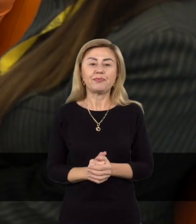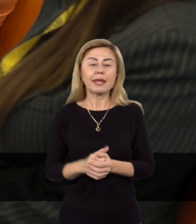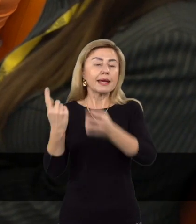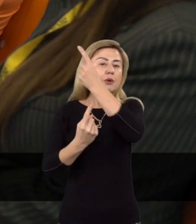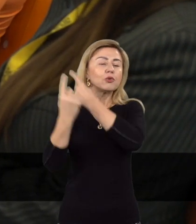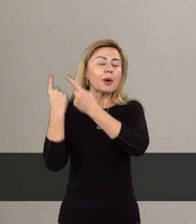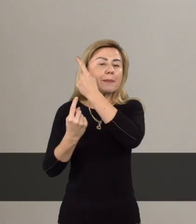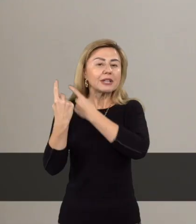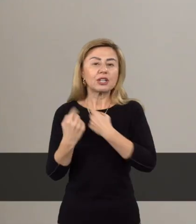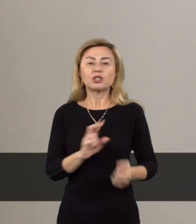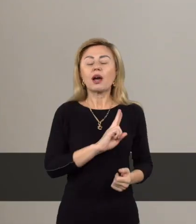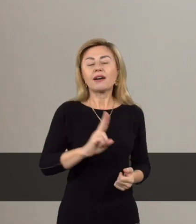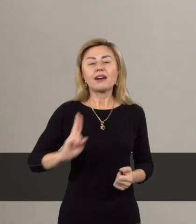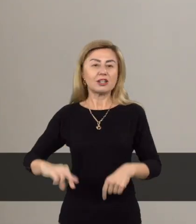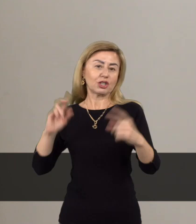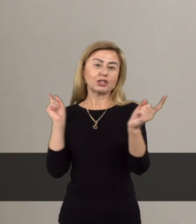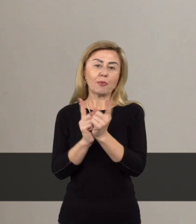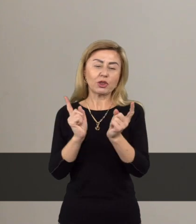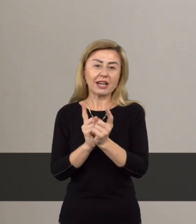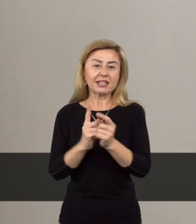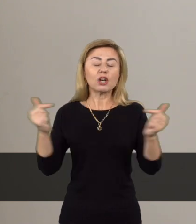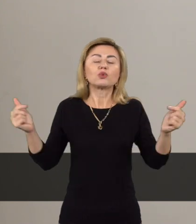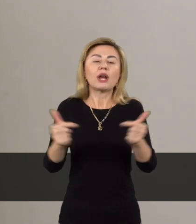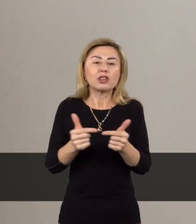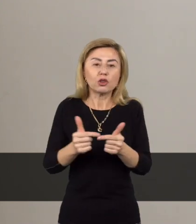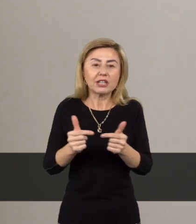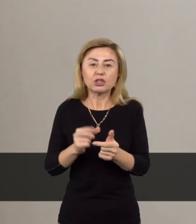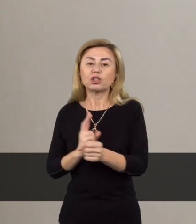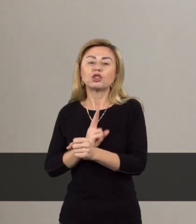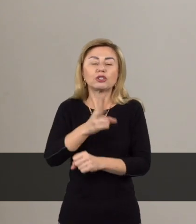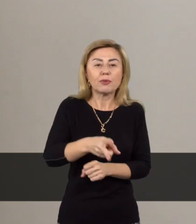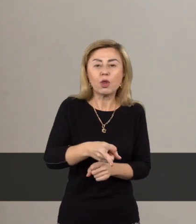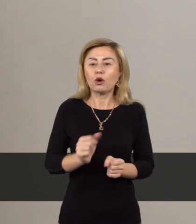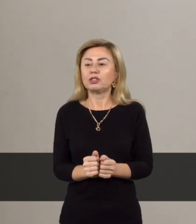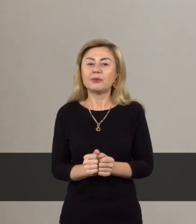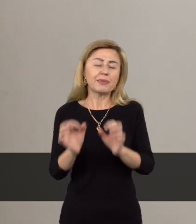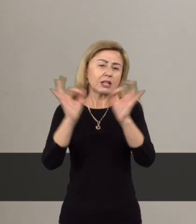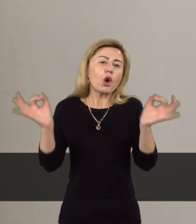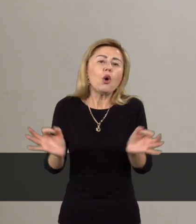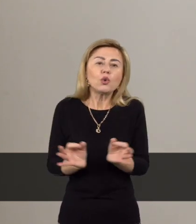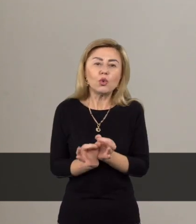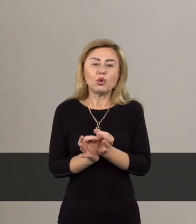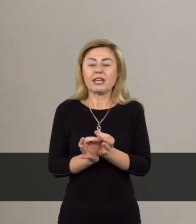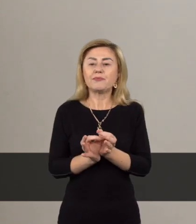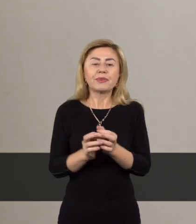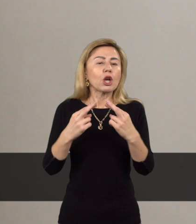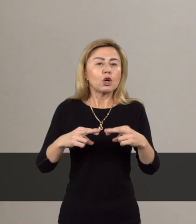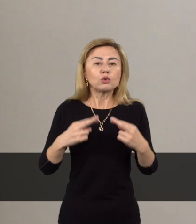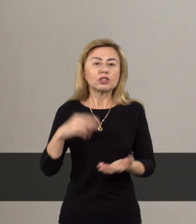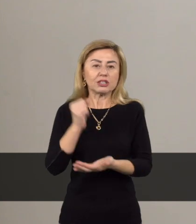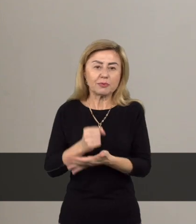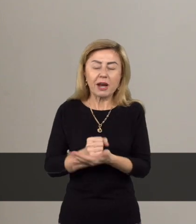Ja uważam, że każde spotkanie, które dotyczy czy dostępności, czy w ogóle jakiejkolwiek